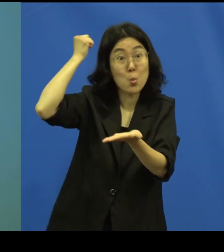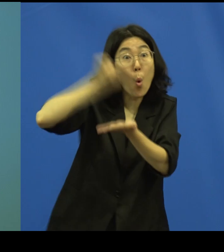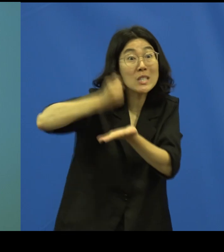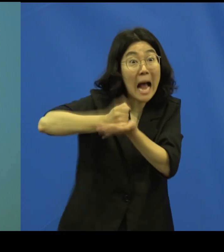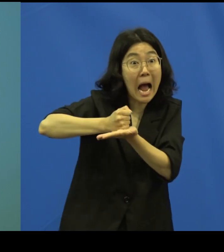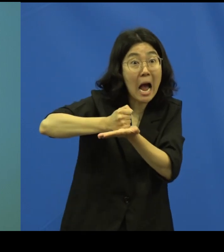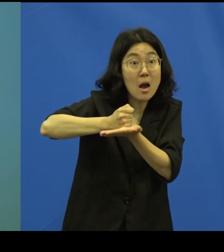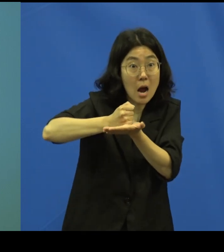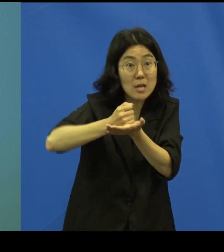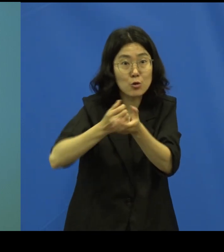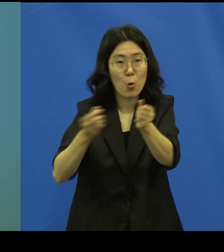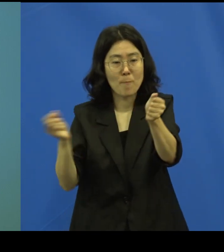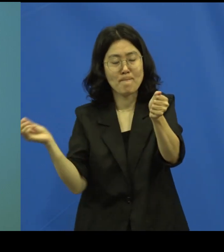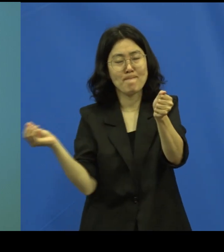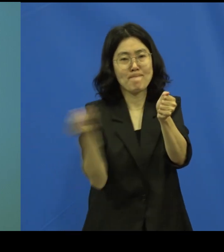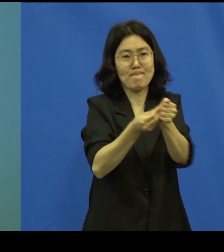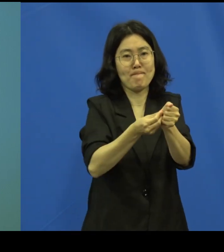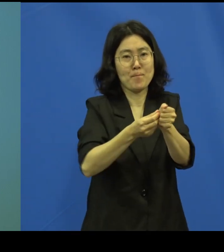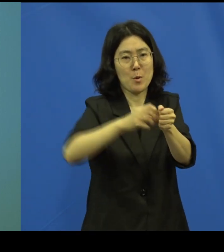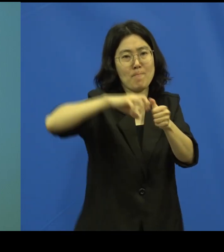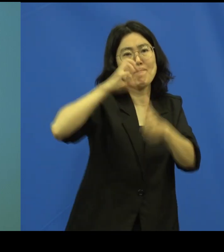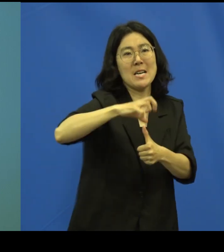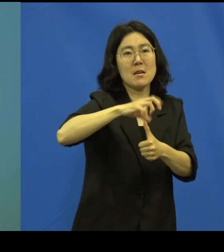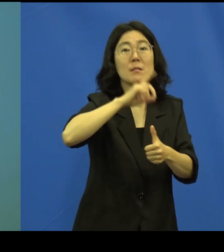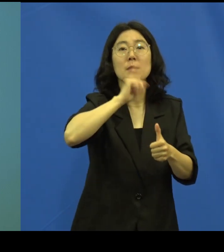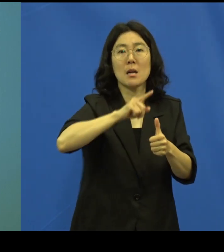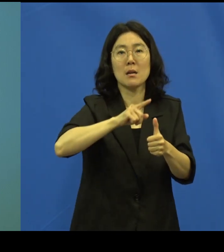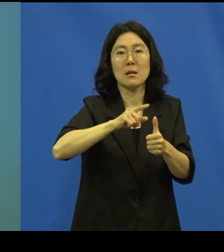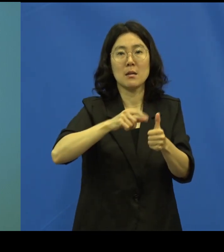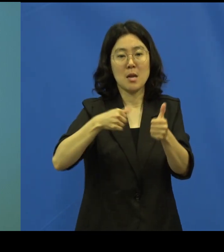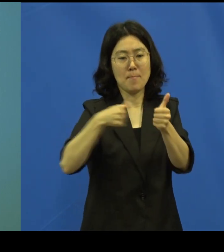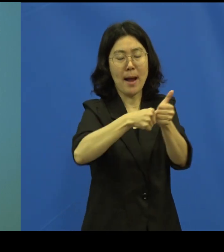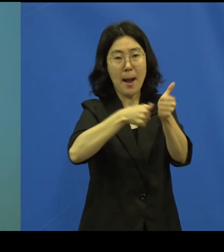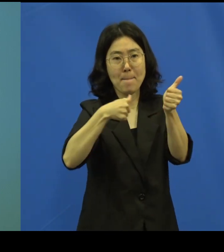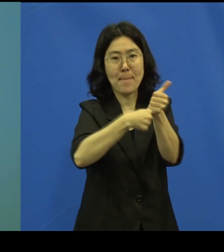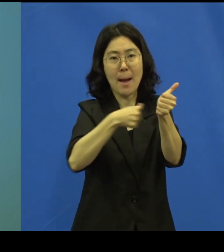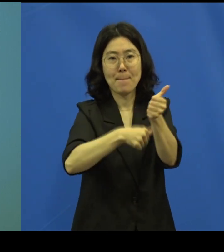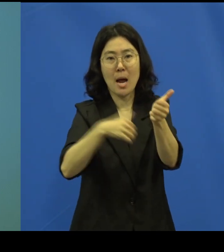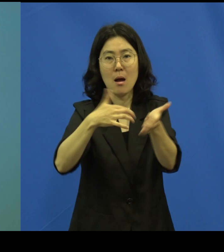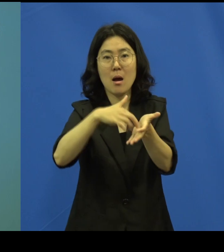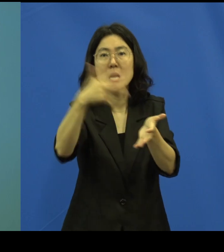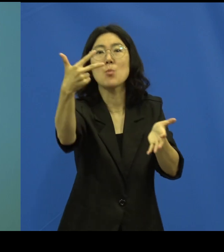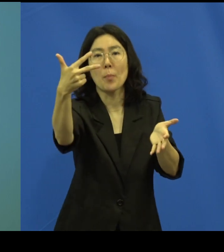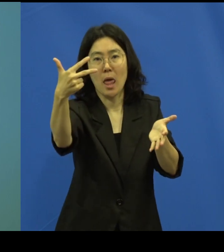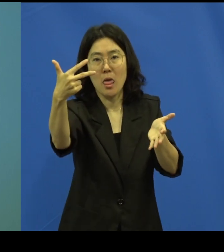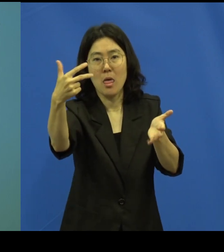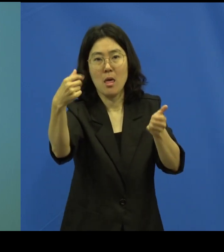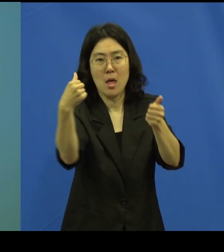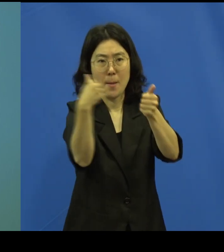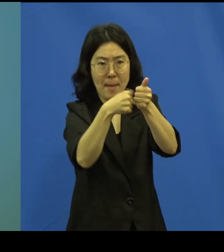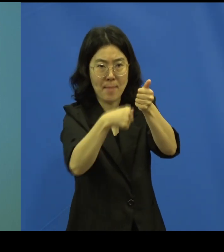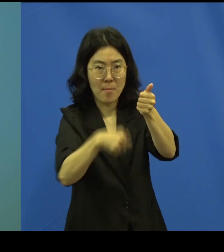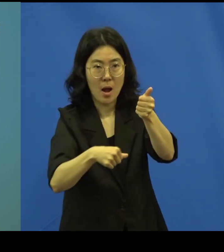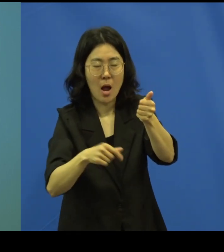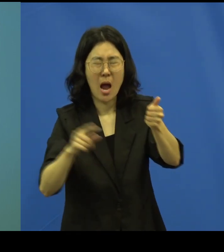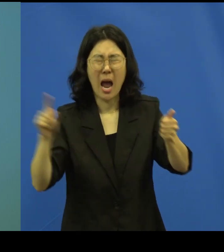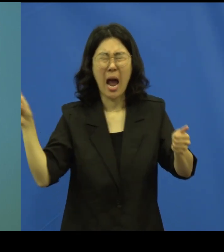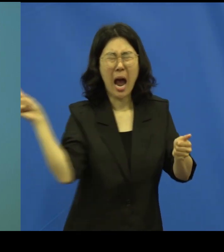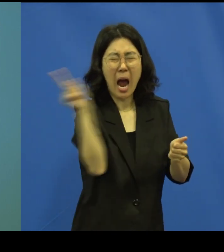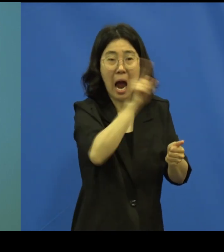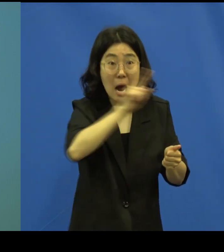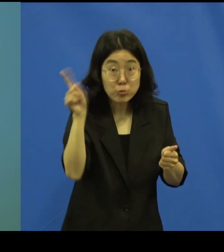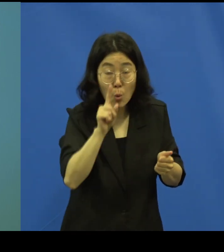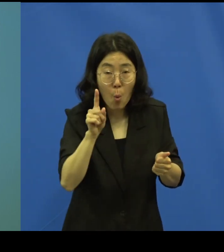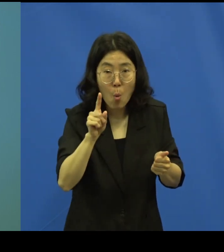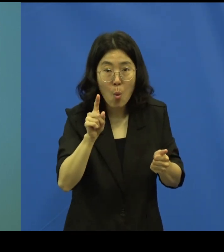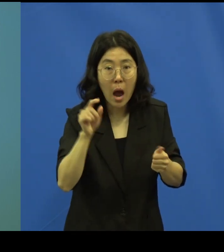7개의 도장으로 봉인이 되어 있기 때문에 그 7개의 의미는 이 두루마리를